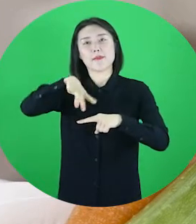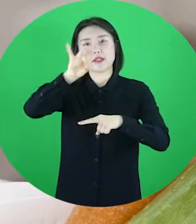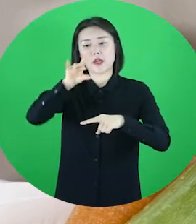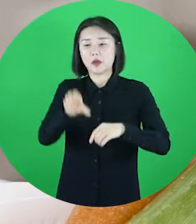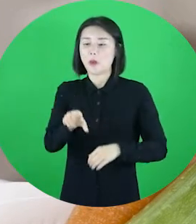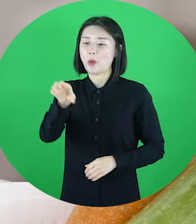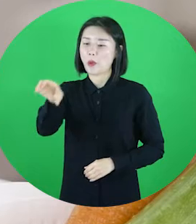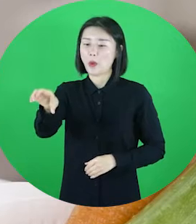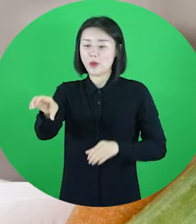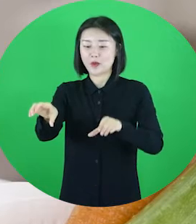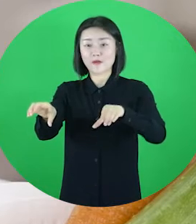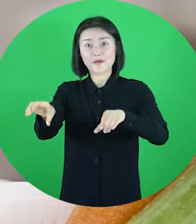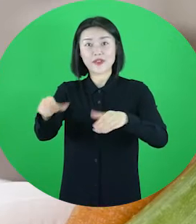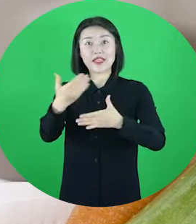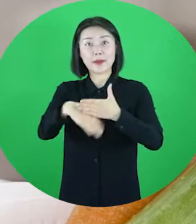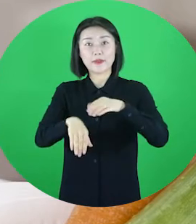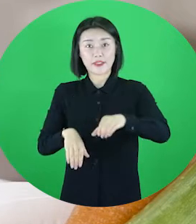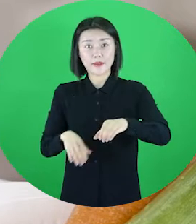두고